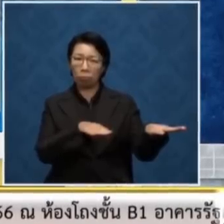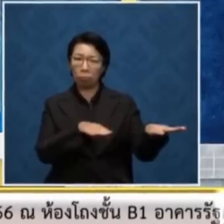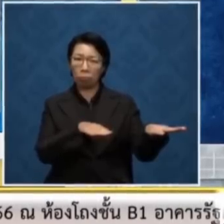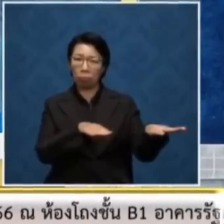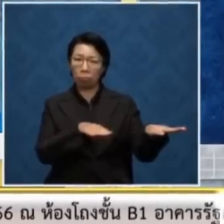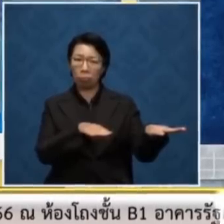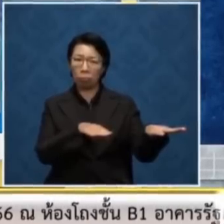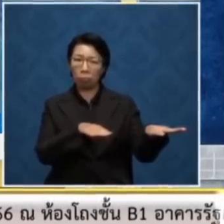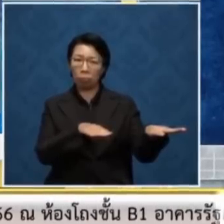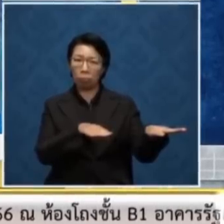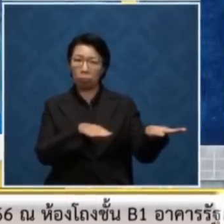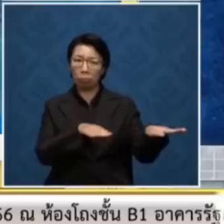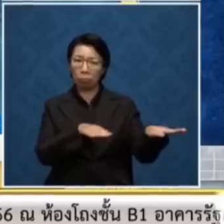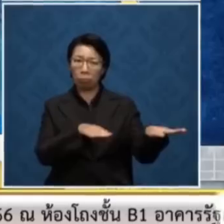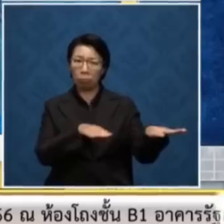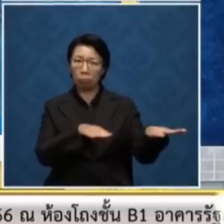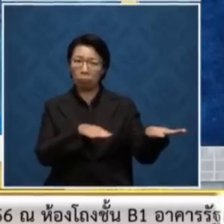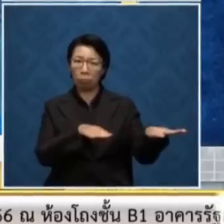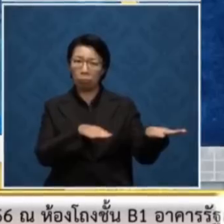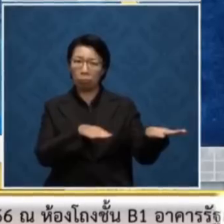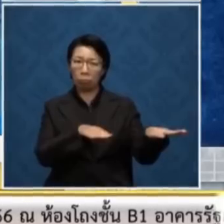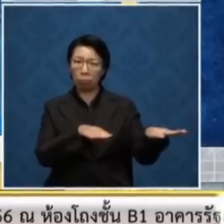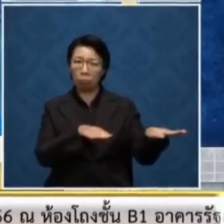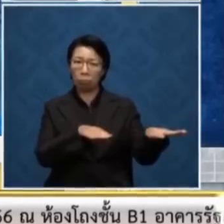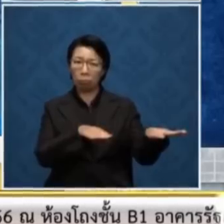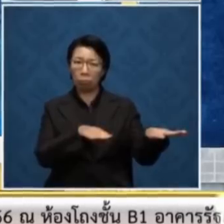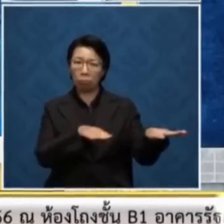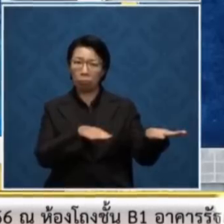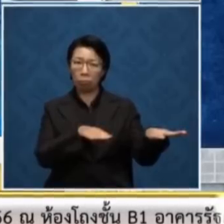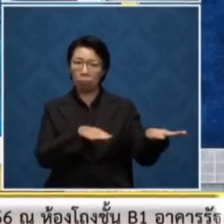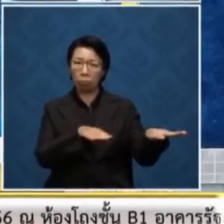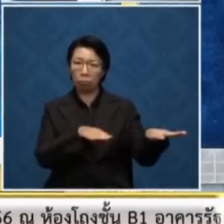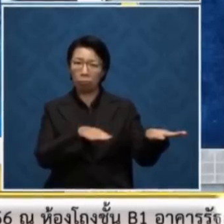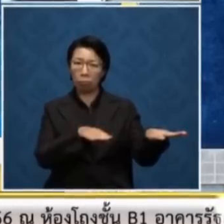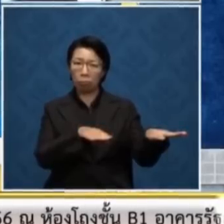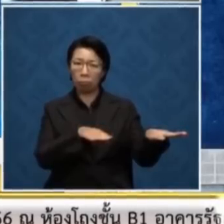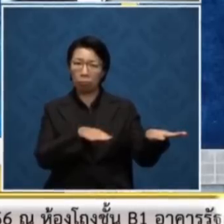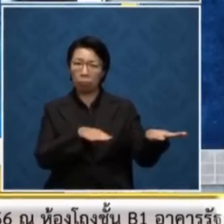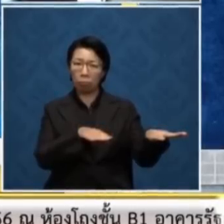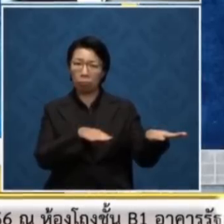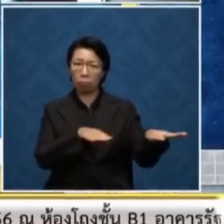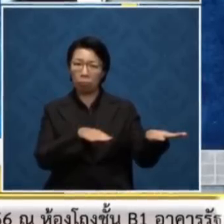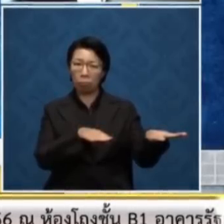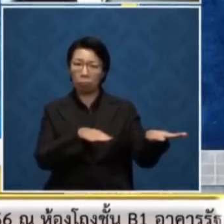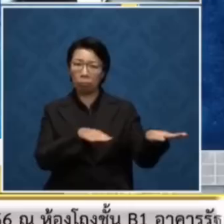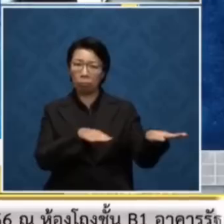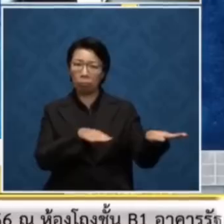ลาไปก่อนแล้วพบกันในคลิปต่อไปนะครับสวัสดีครับ